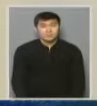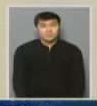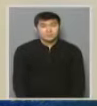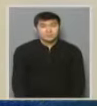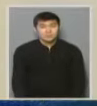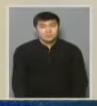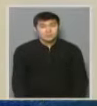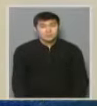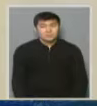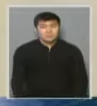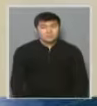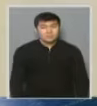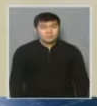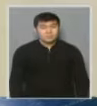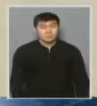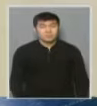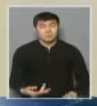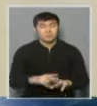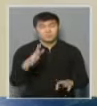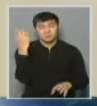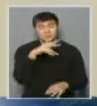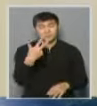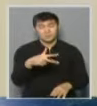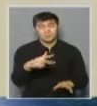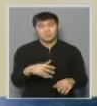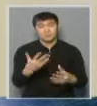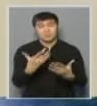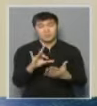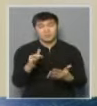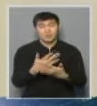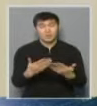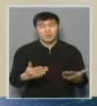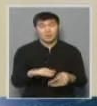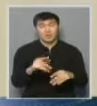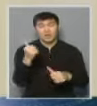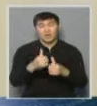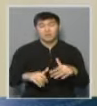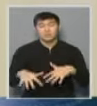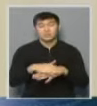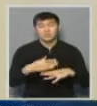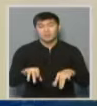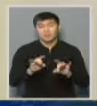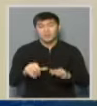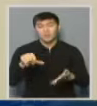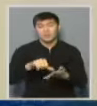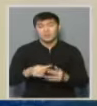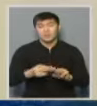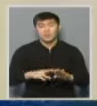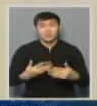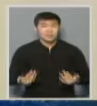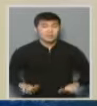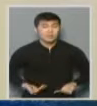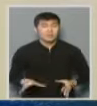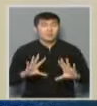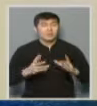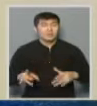холста мы провели камин этот фильм состоит из 30 серии рассказывает об уникальности каждой национальности и представителей которых проживает